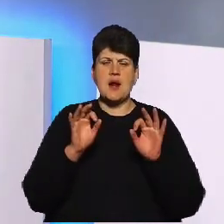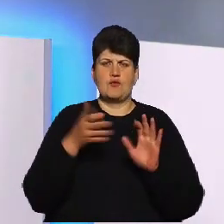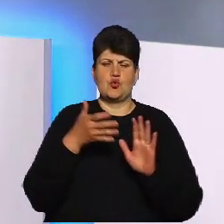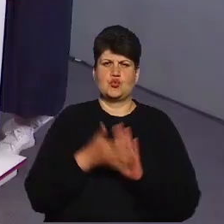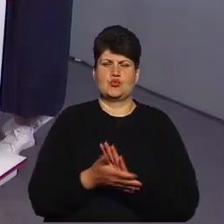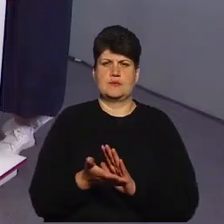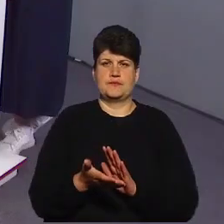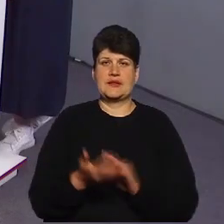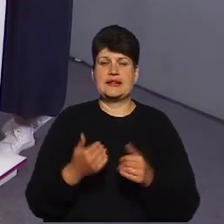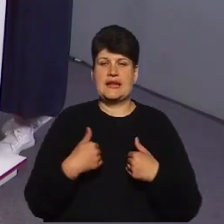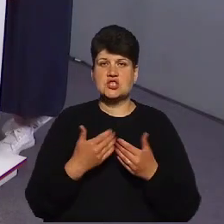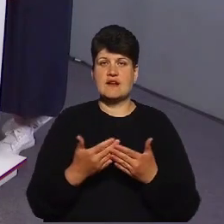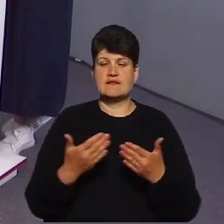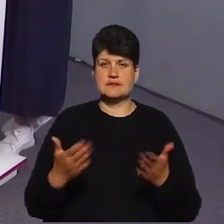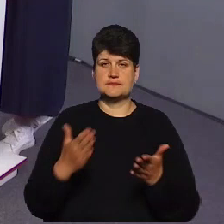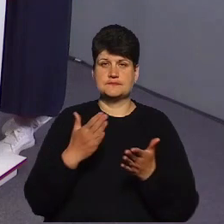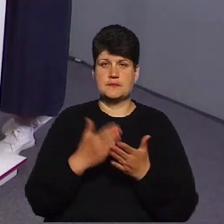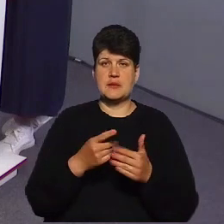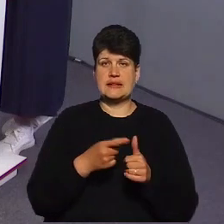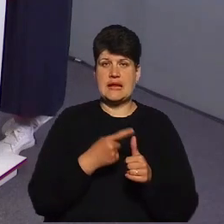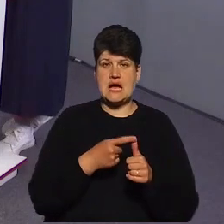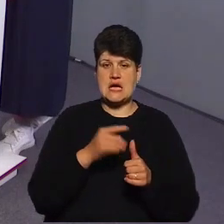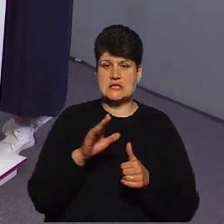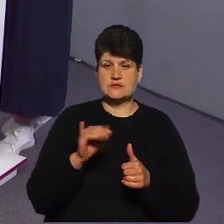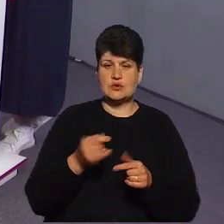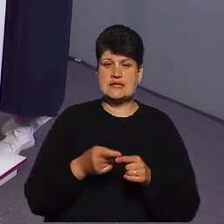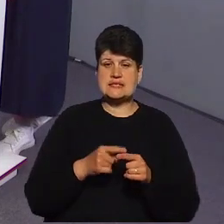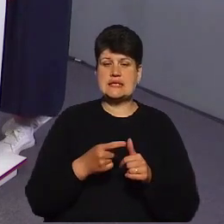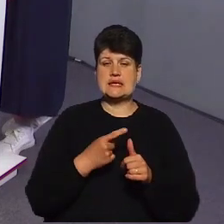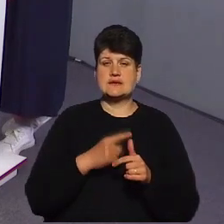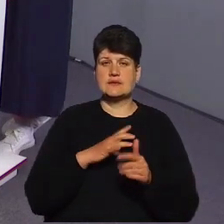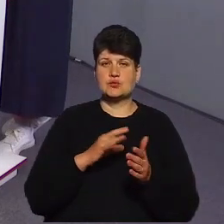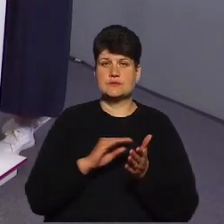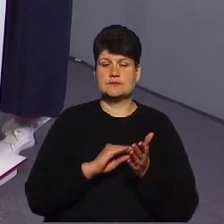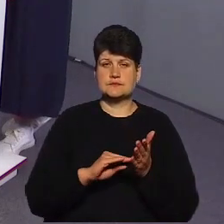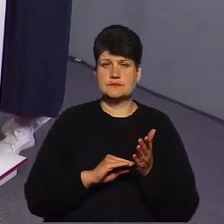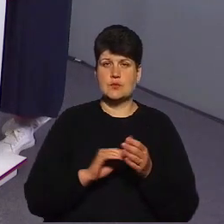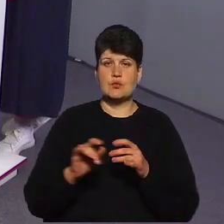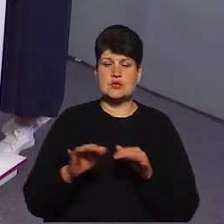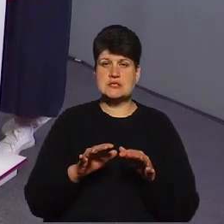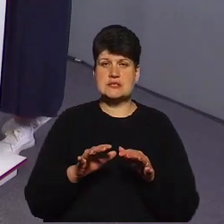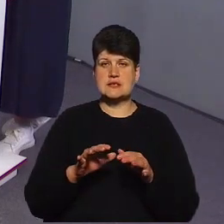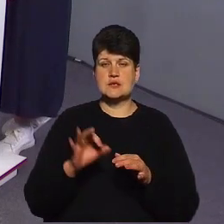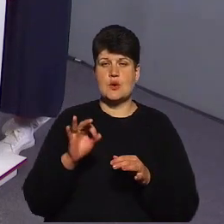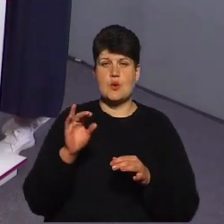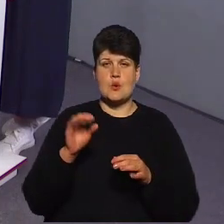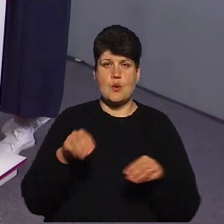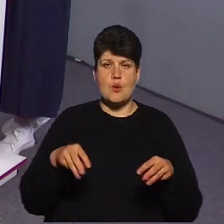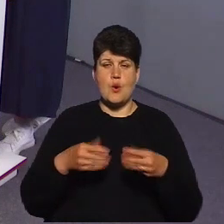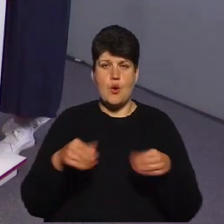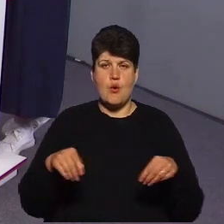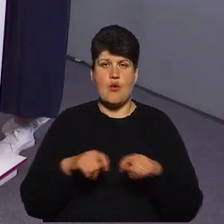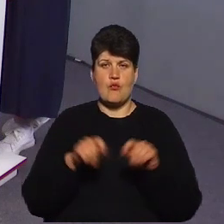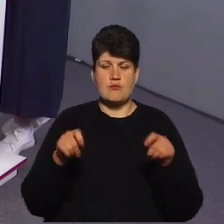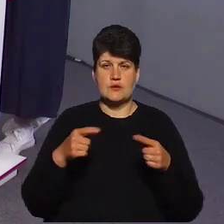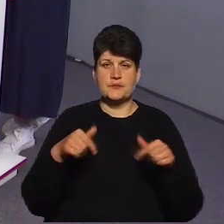виставка носить назву, і ця назва була заявлена у процесі опен-колу для наших резидентів, які збиралися приїхати